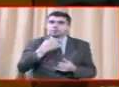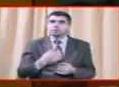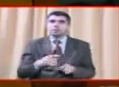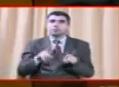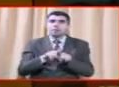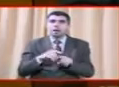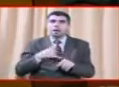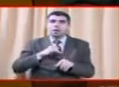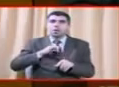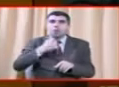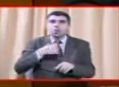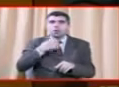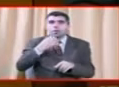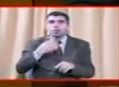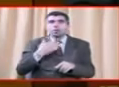تشكرتي